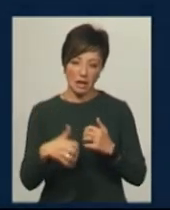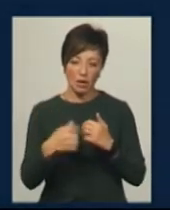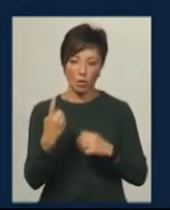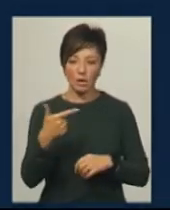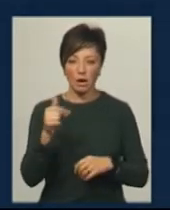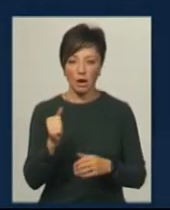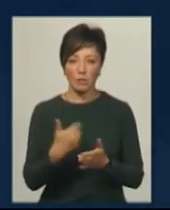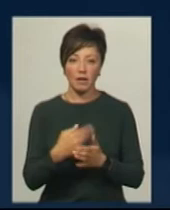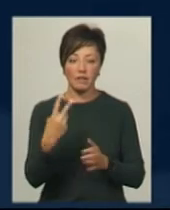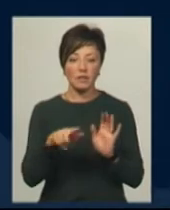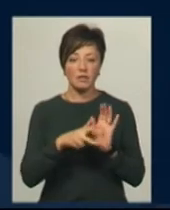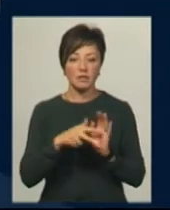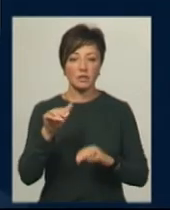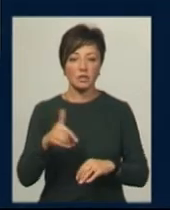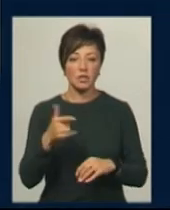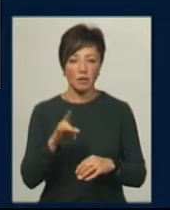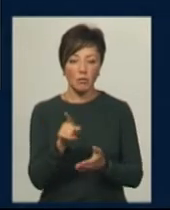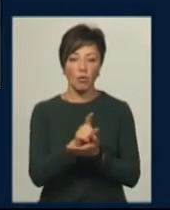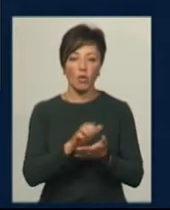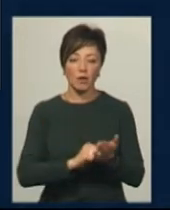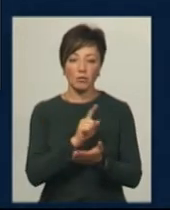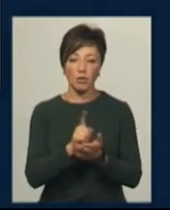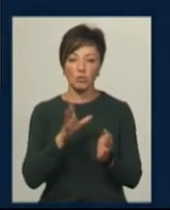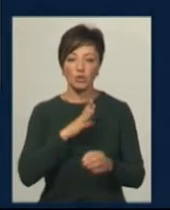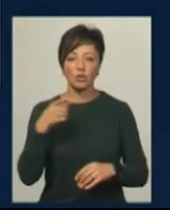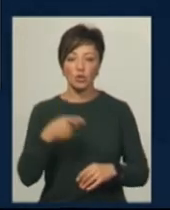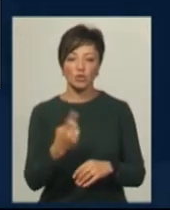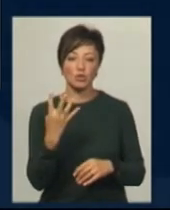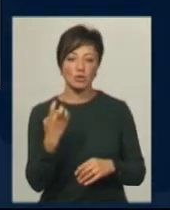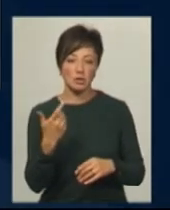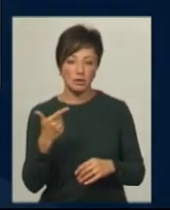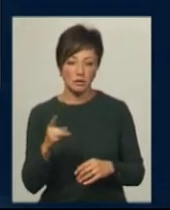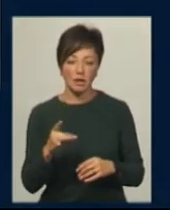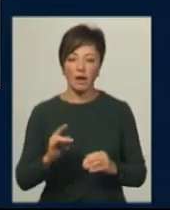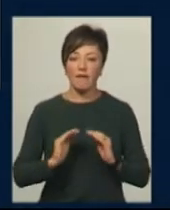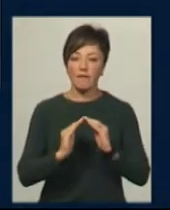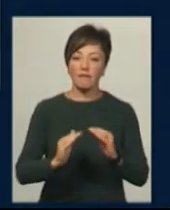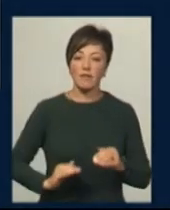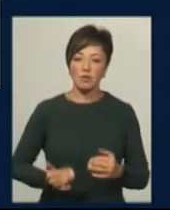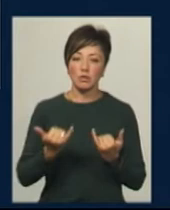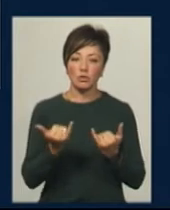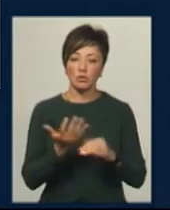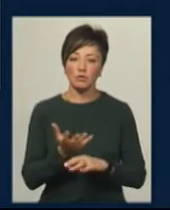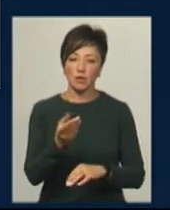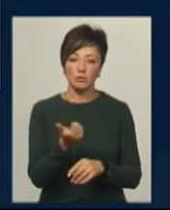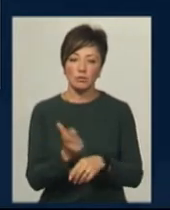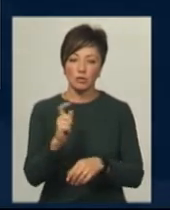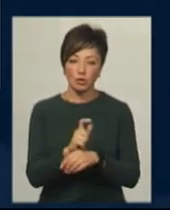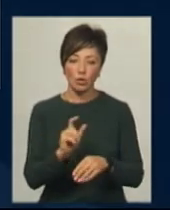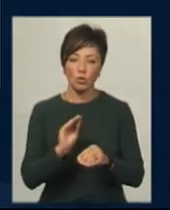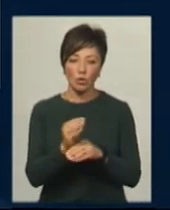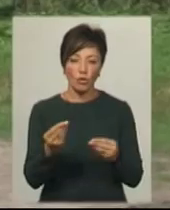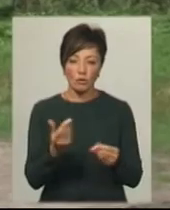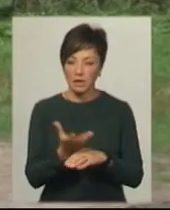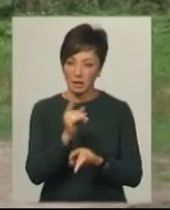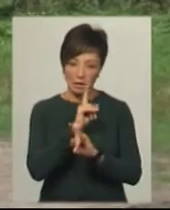Україні коштує близько 28 тисяч гривень, тобто податок повинен бути не меншим ніж 1400. Фермери, які вже сьогодні сплачують податок більше, додаткових коштів